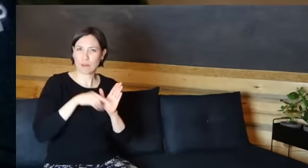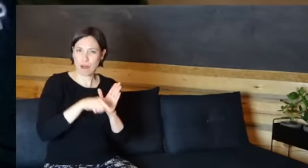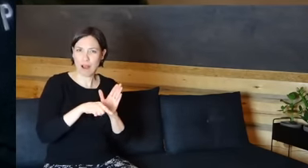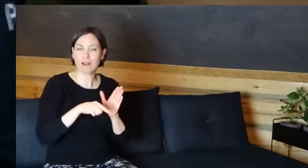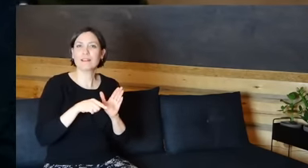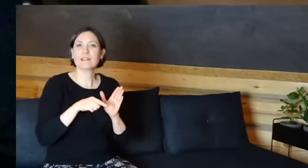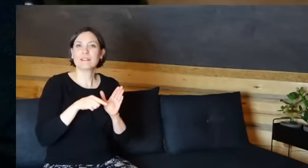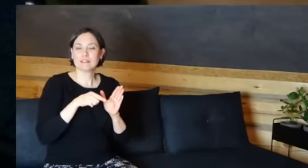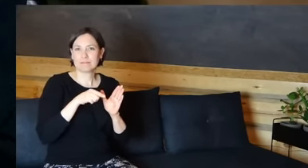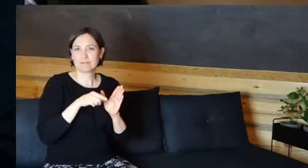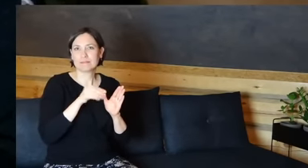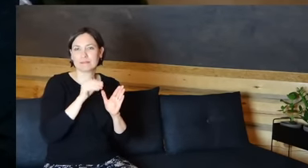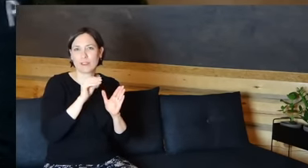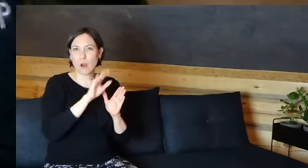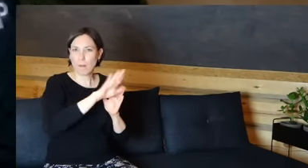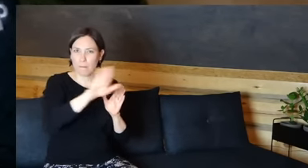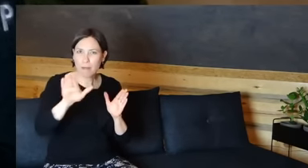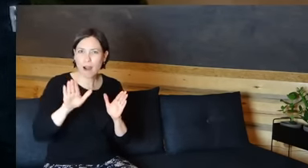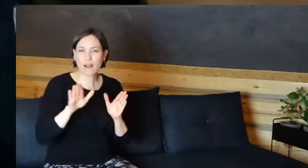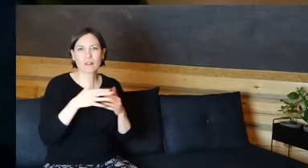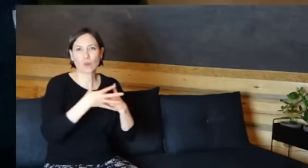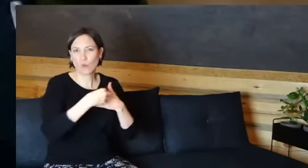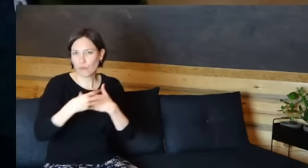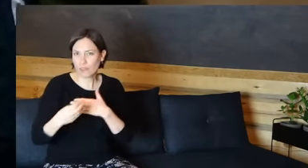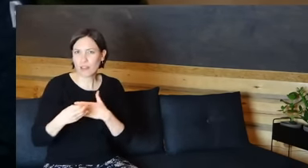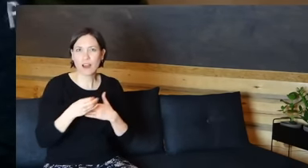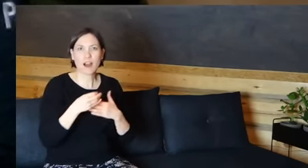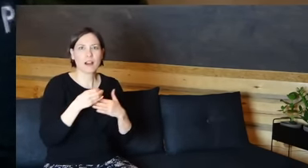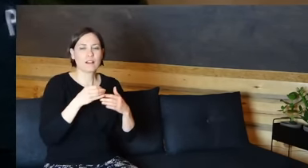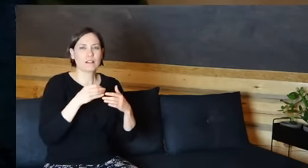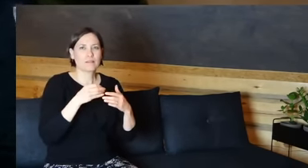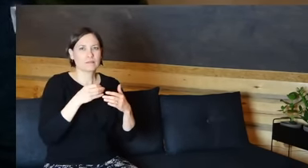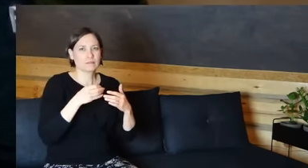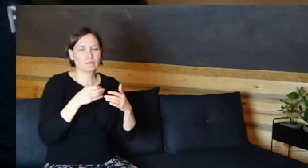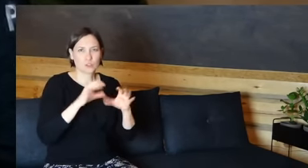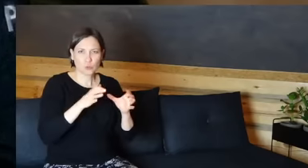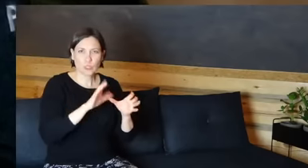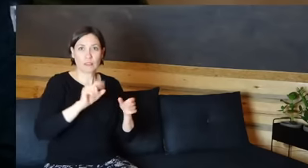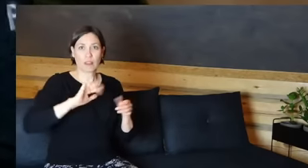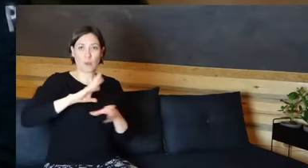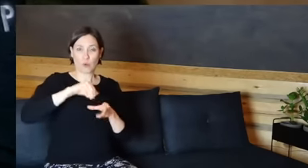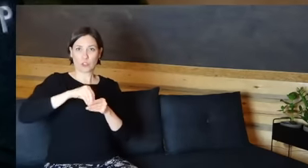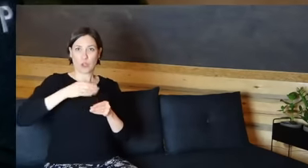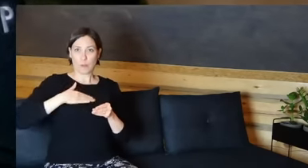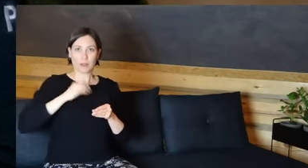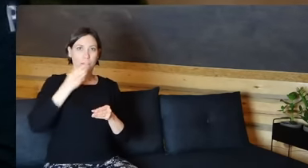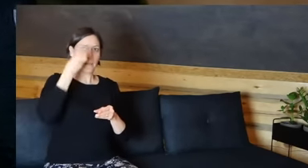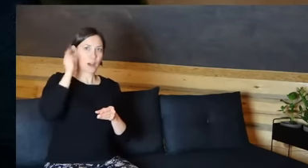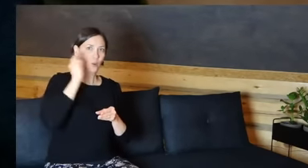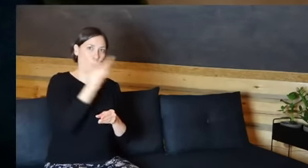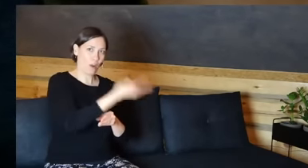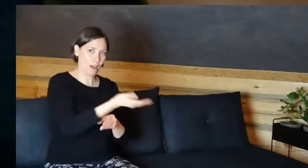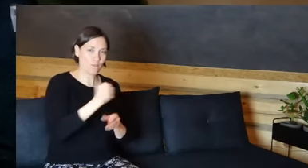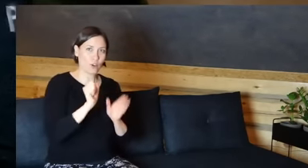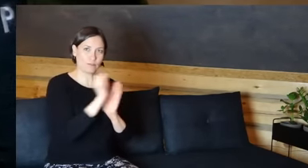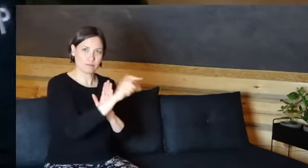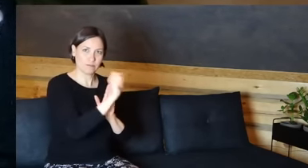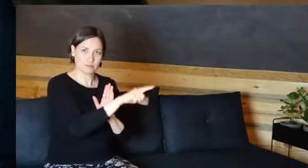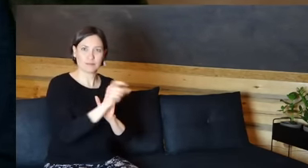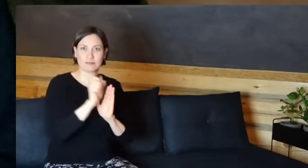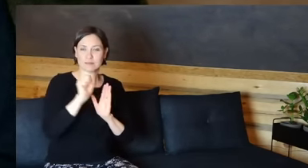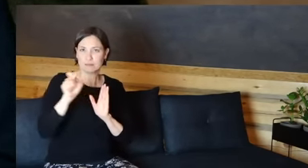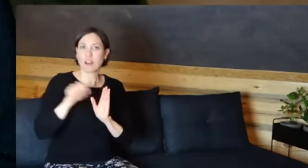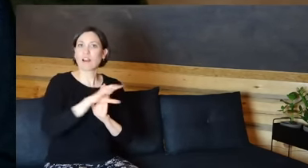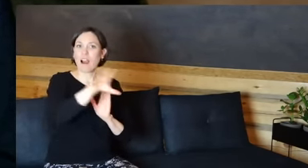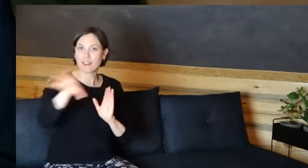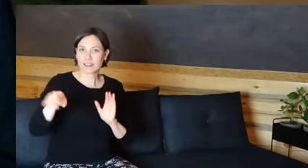sinne kuvia omista studioista, voi laittaa vaikka mun WhatsAppiin tai Markulle, mihin vaan, mutta jotenkin niin, että me kaikki päästäisiin tänne